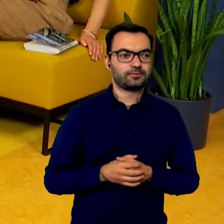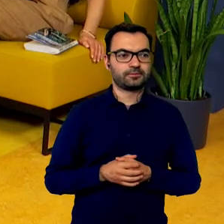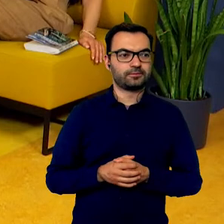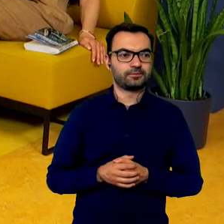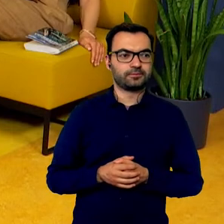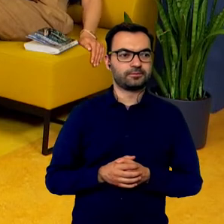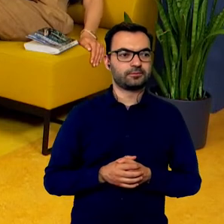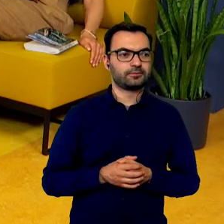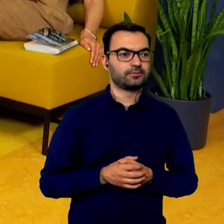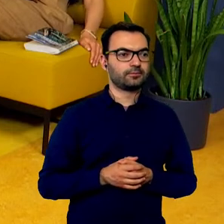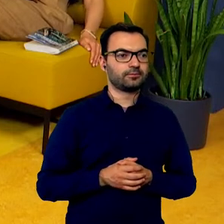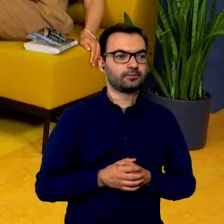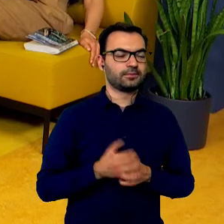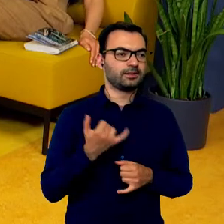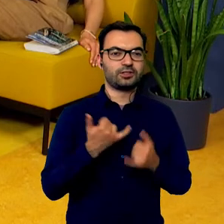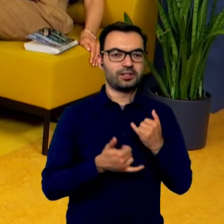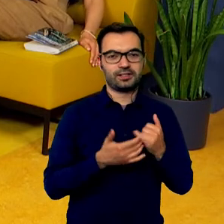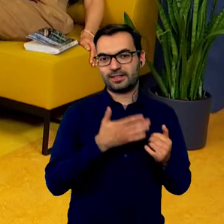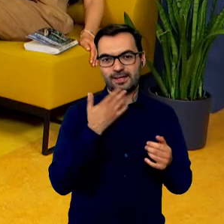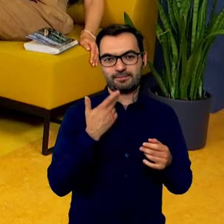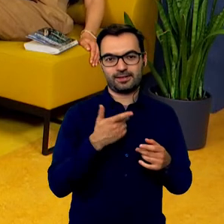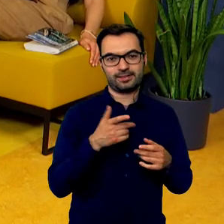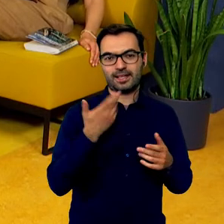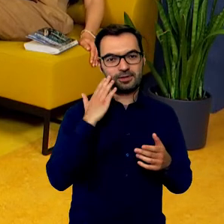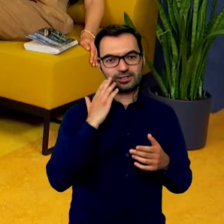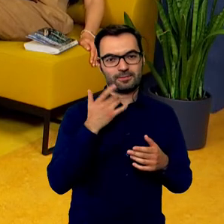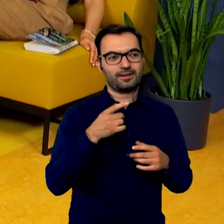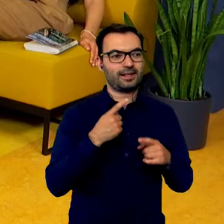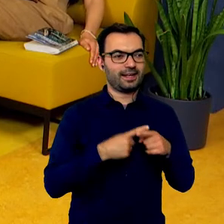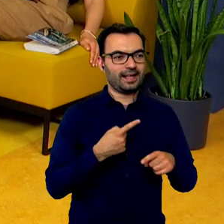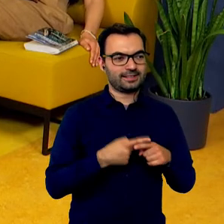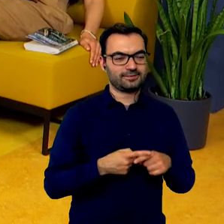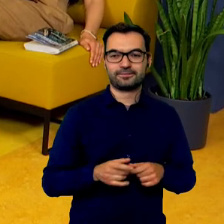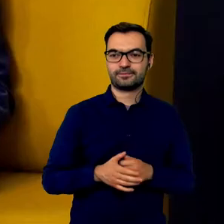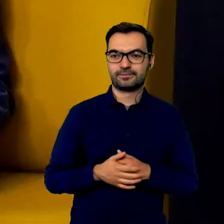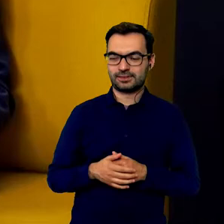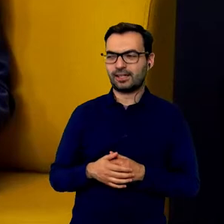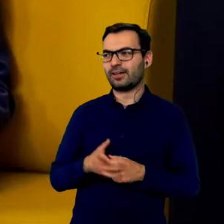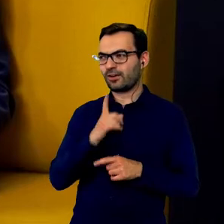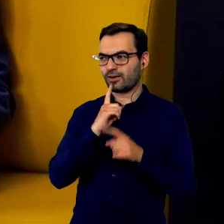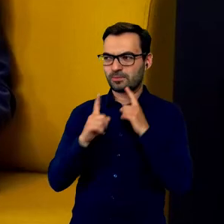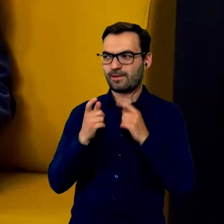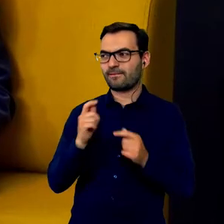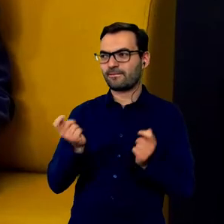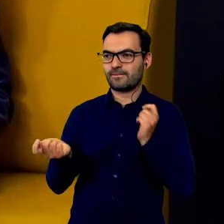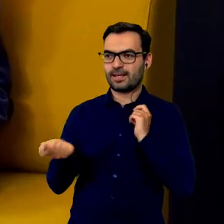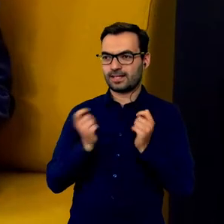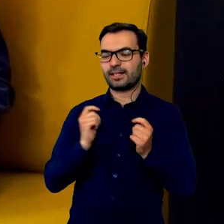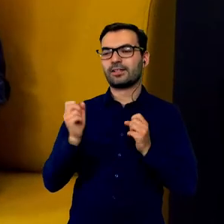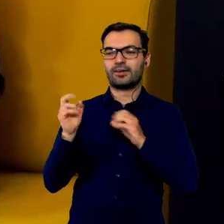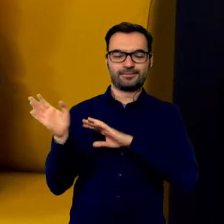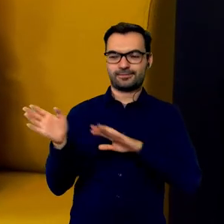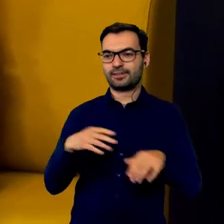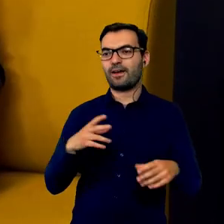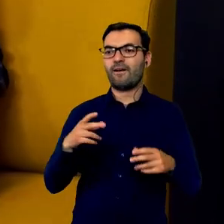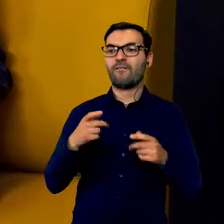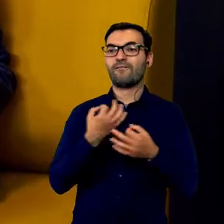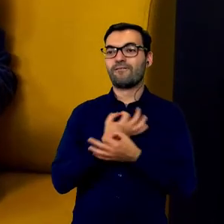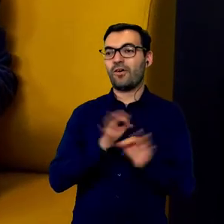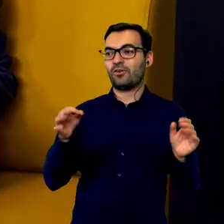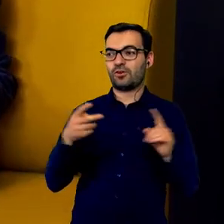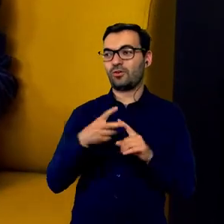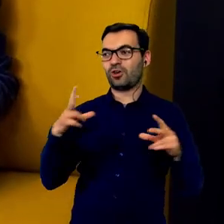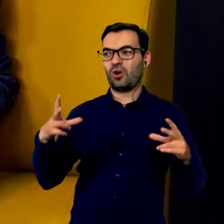Nie mając dostępu do słońca Krety. To mówimy o wakacjach, a wolność to niekoniecznie